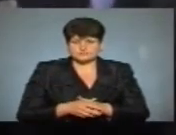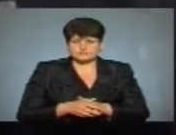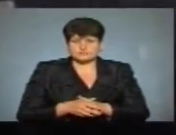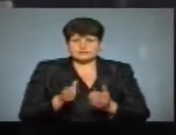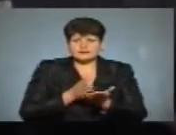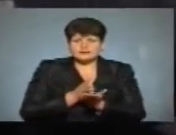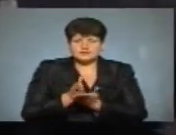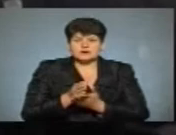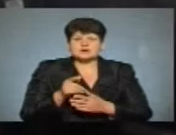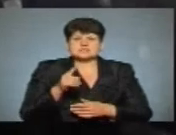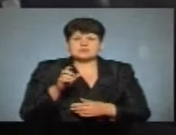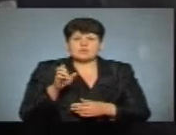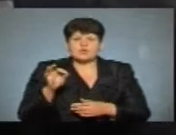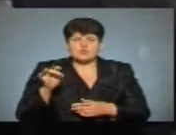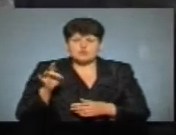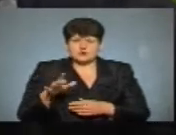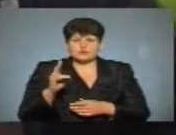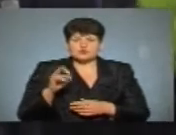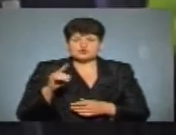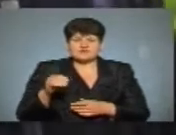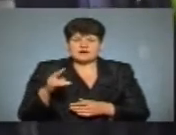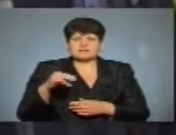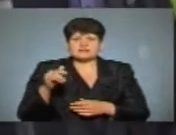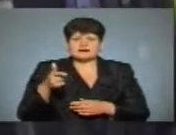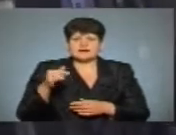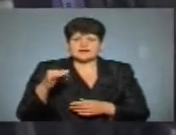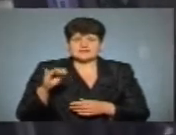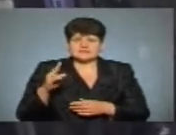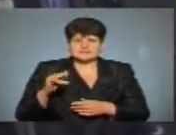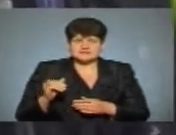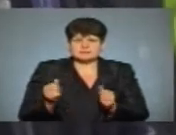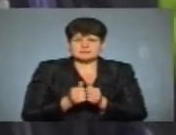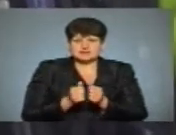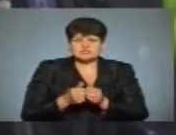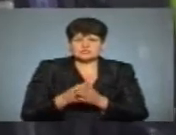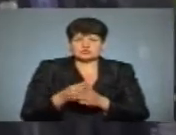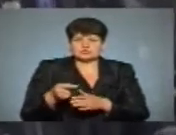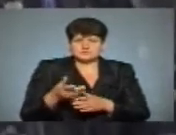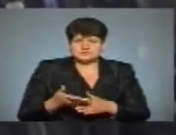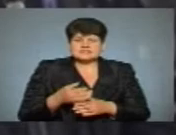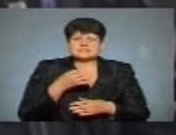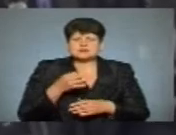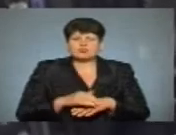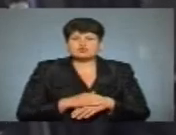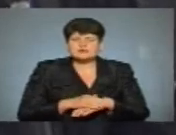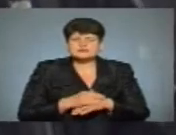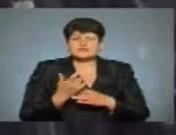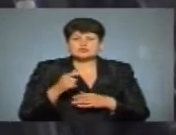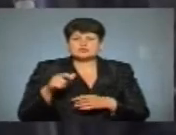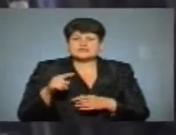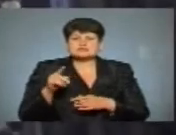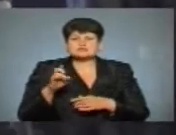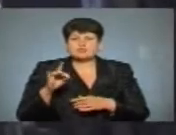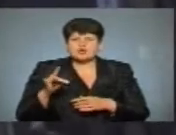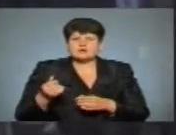Зборів, Козова, навіть і Підгайці ближче до Тернопільщини. Скажіть, будь ласка, скільки людей зі Зборова працює